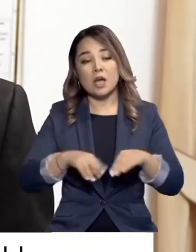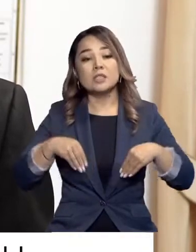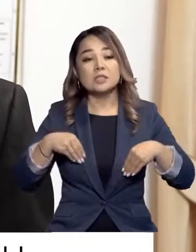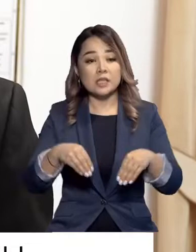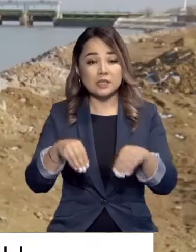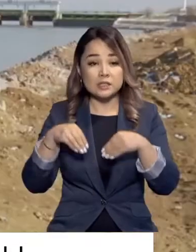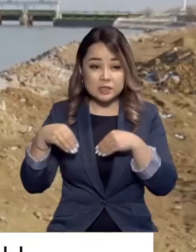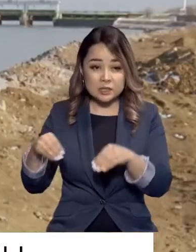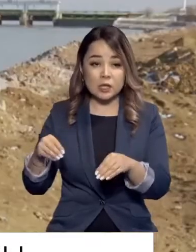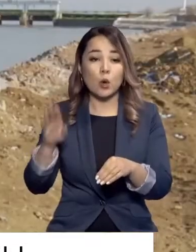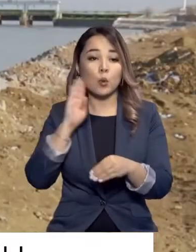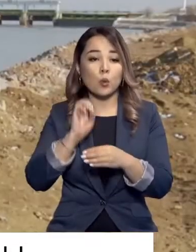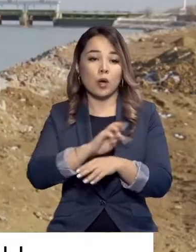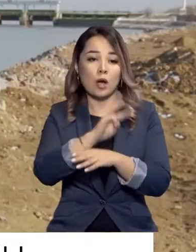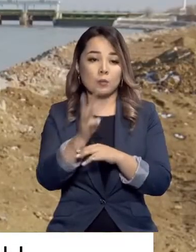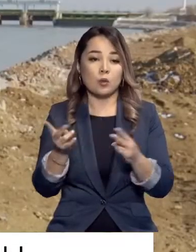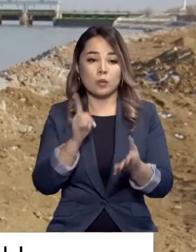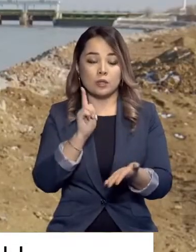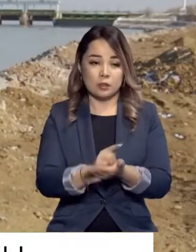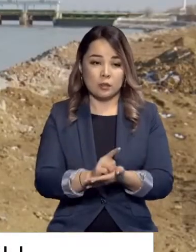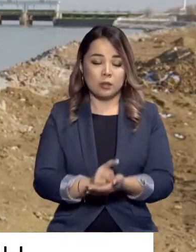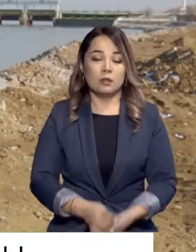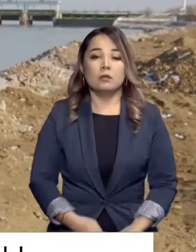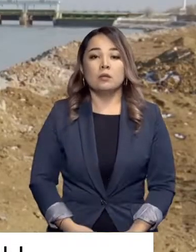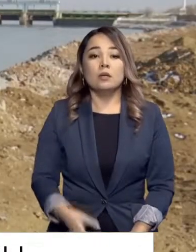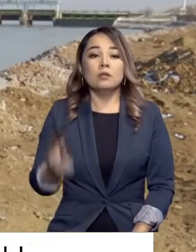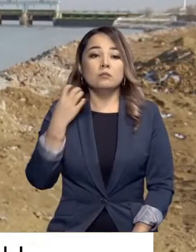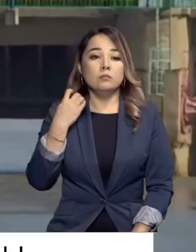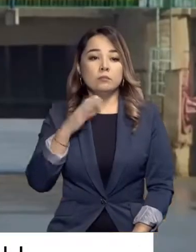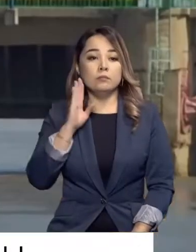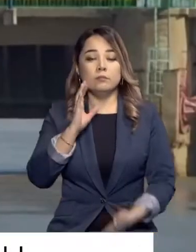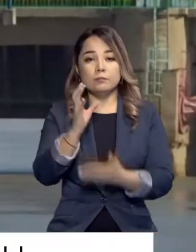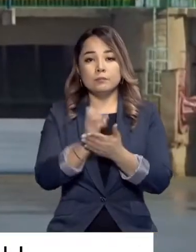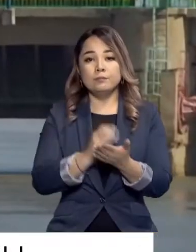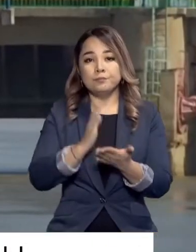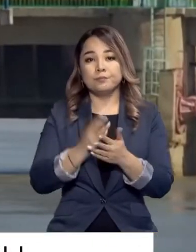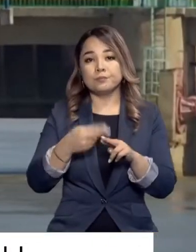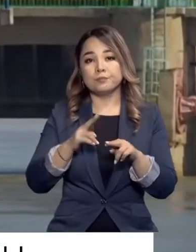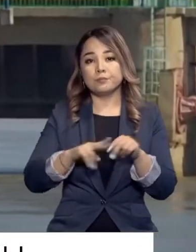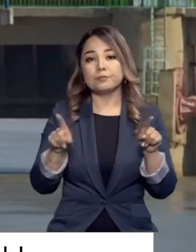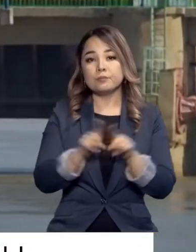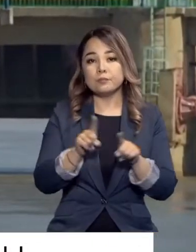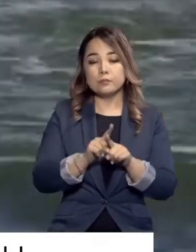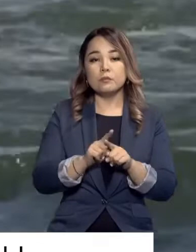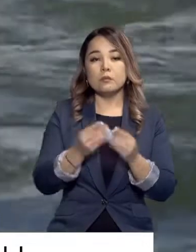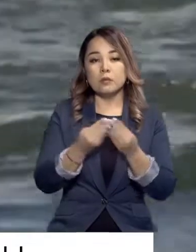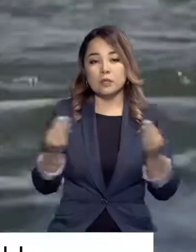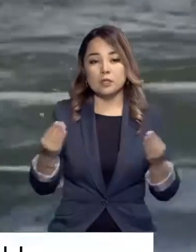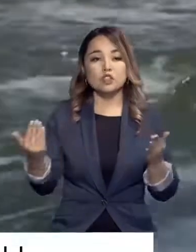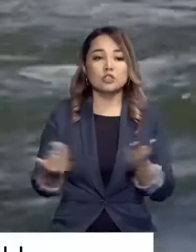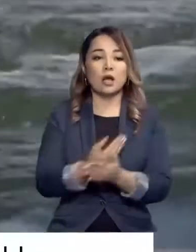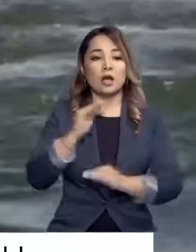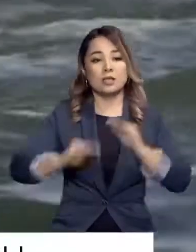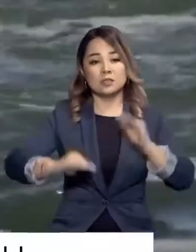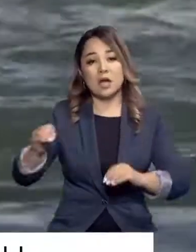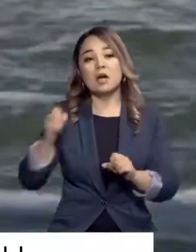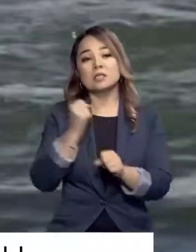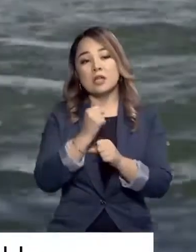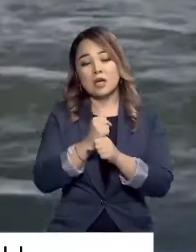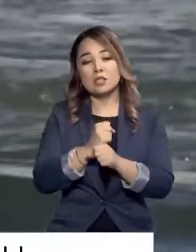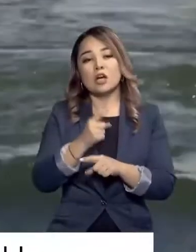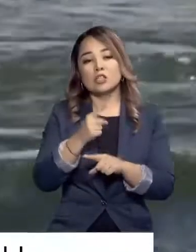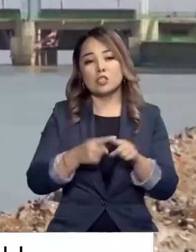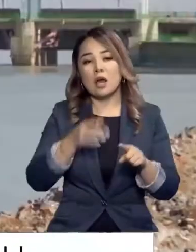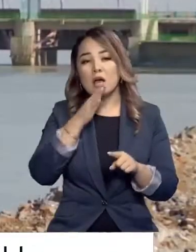су алу науқанында сумен қамтамасыз ету. Сондай ақ Қызылорда платинасының шіркейлі каналына құятын тоспасы жаңартылды. Дегенмен жарты ғасырдан